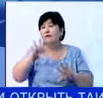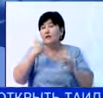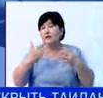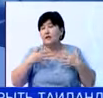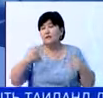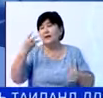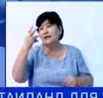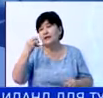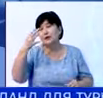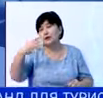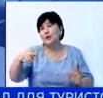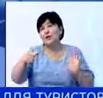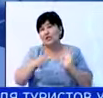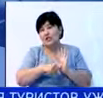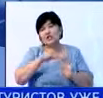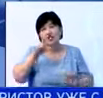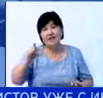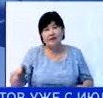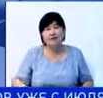выздоровели 346 человек.